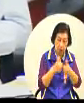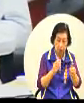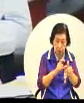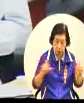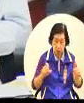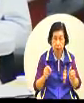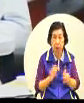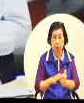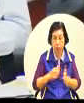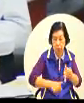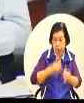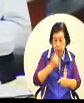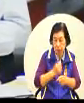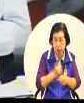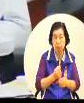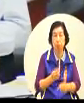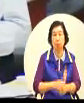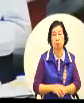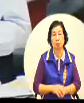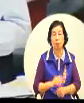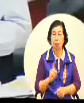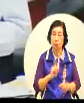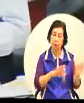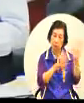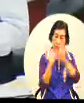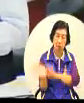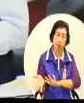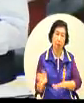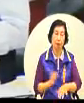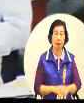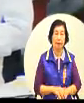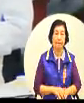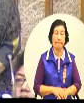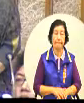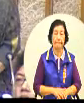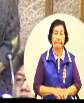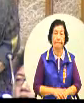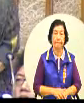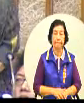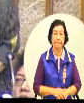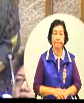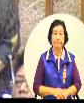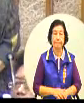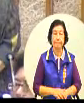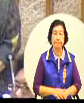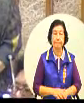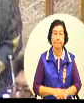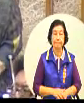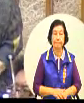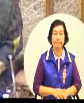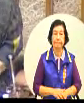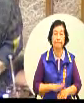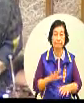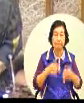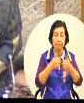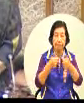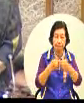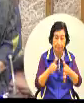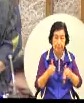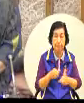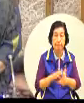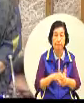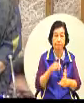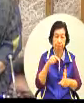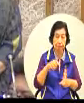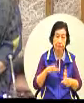落实？ 局长答问。 谢谢主席，谢谢伊斯坦纳贝亚夫议员。那议员，我们对这个议题都非常